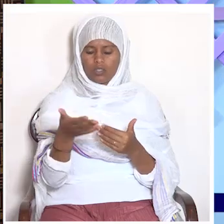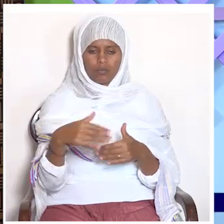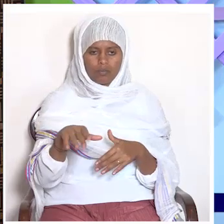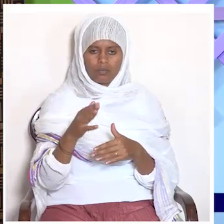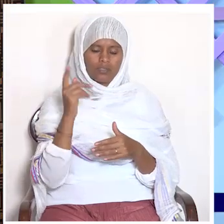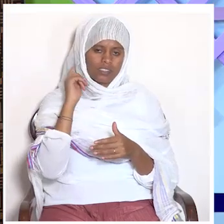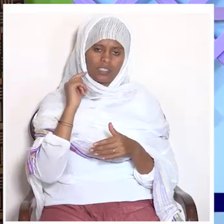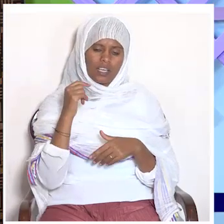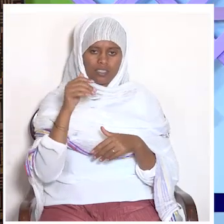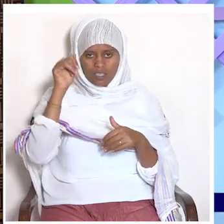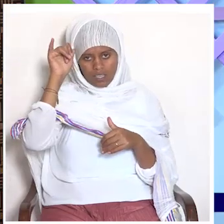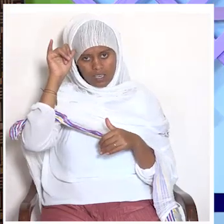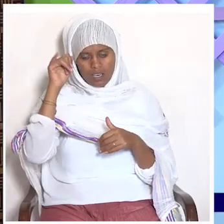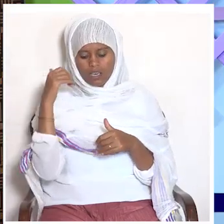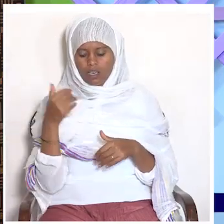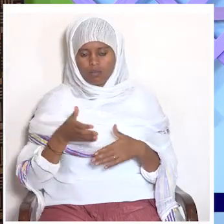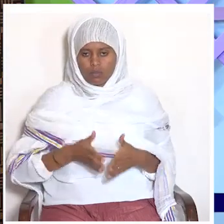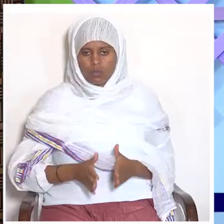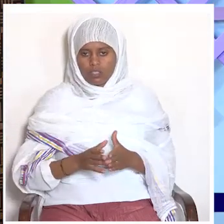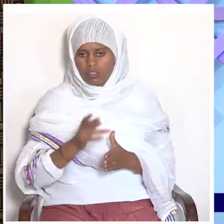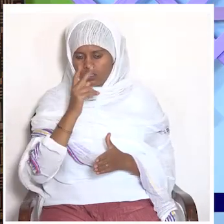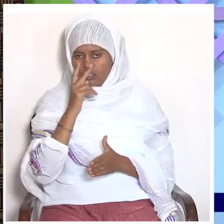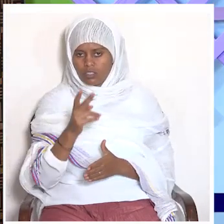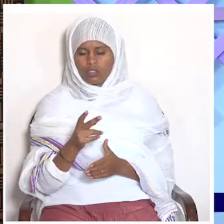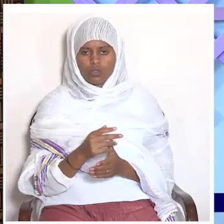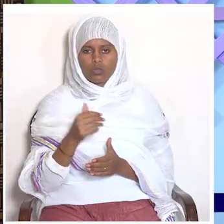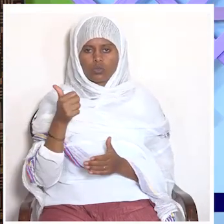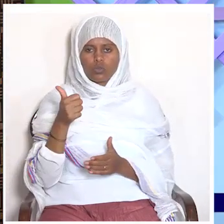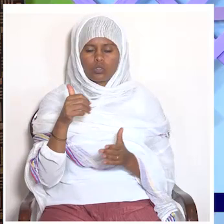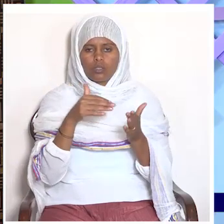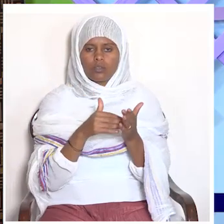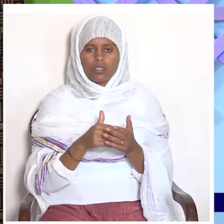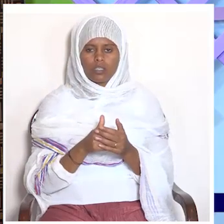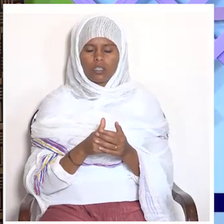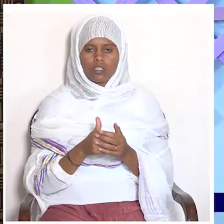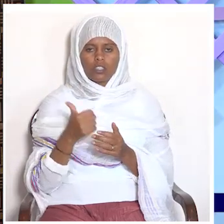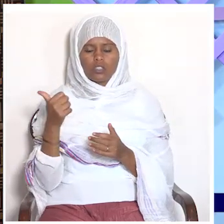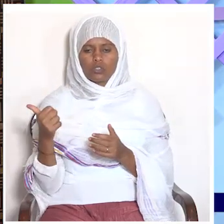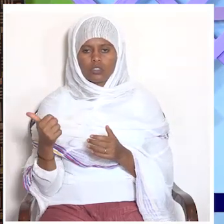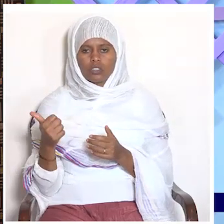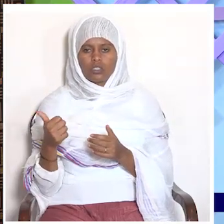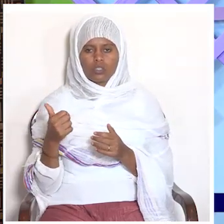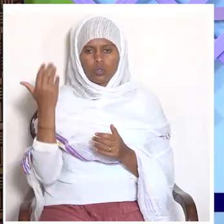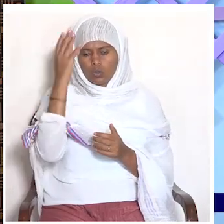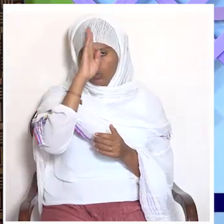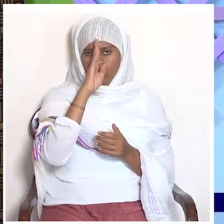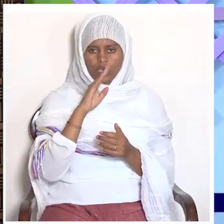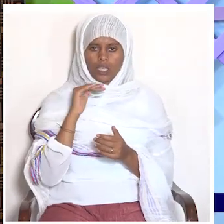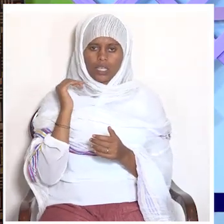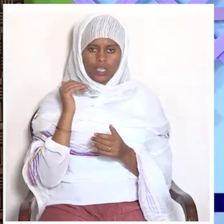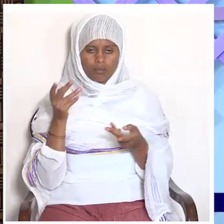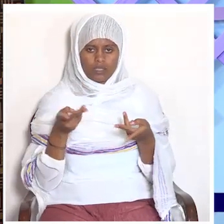እታ ፃዕዳ ቦተይ ክትወልድ ከምዚ ኢለን ክወልዳን ክዋለዳን ሽዱሽተ ይበፅሓ እታ ሳልሸይቲ